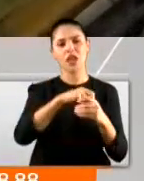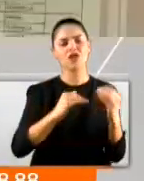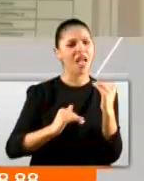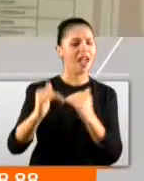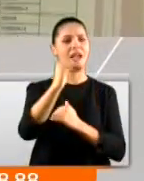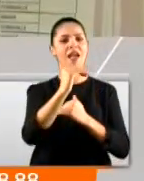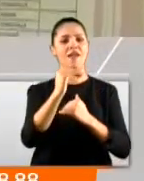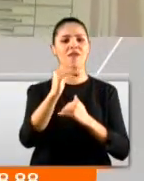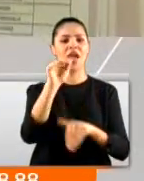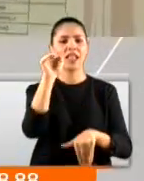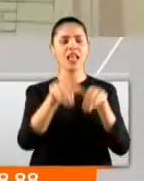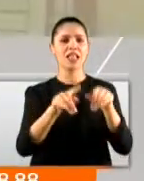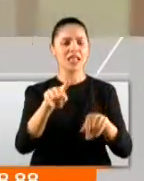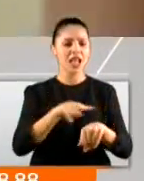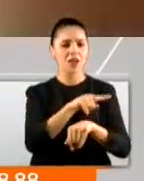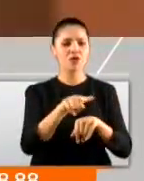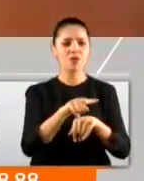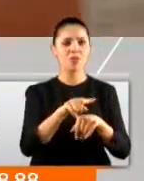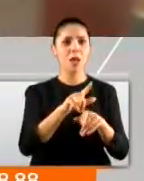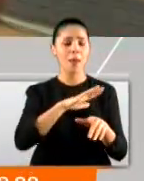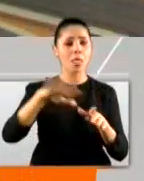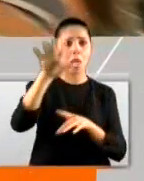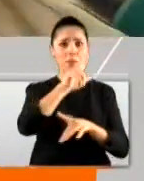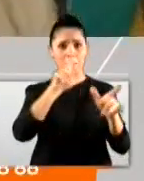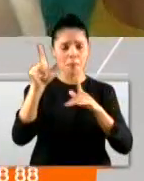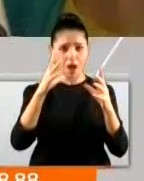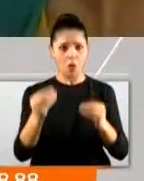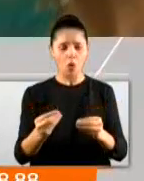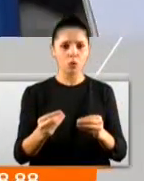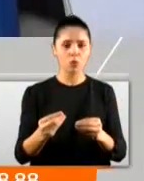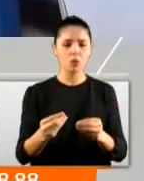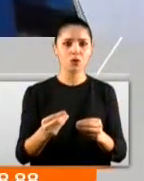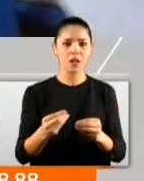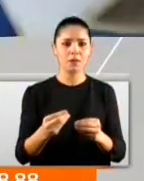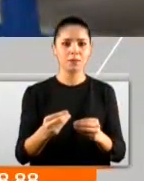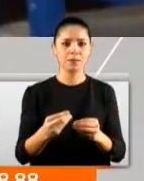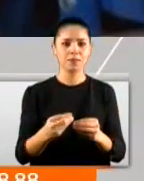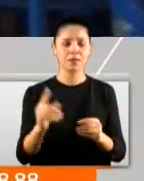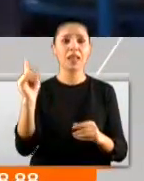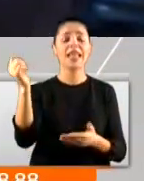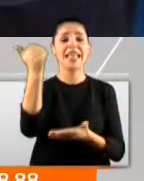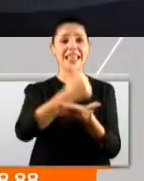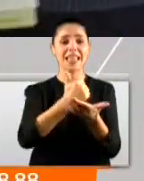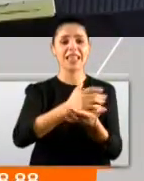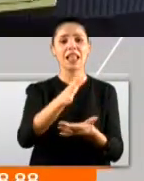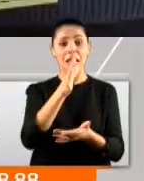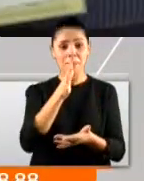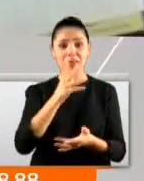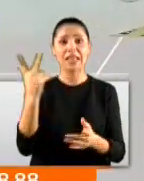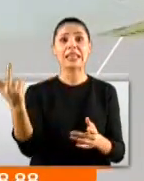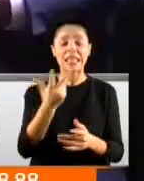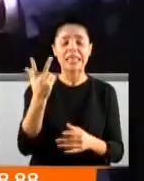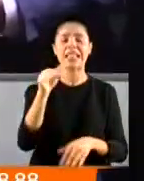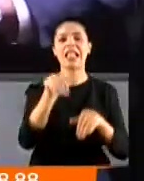şiddetli bir şekilde seçim zamanında o diye bağırsa iktidar mensupları bilgi çok